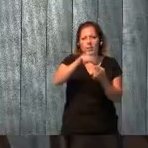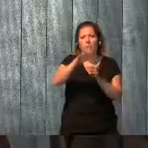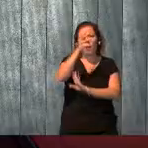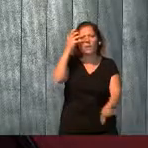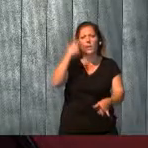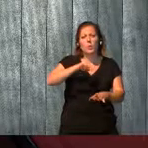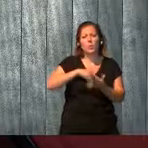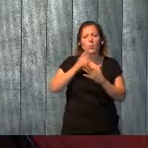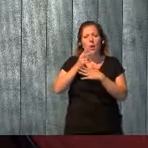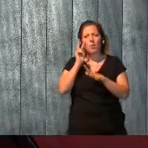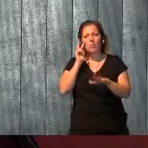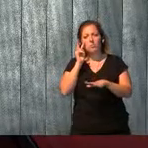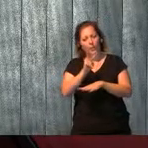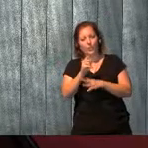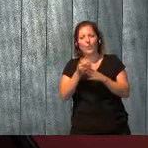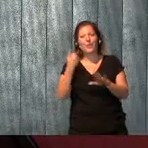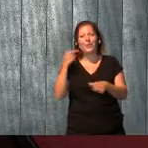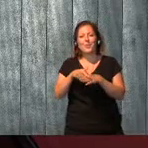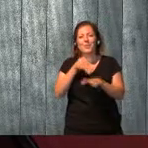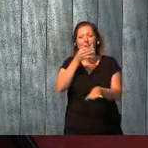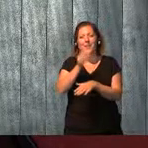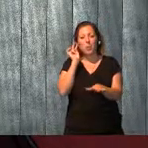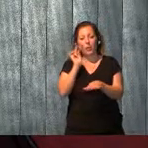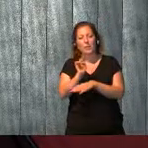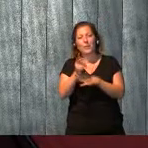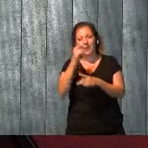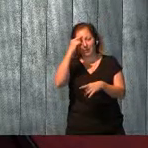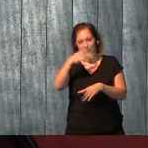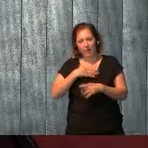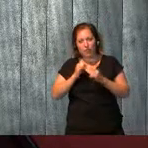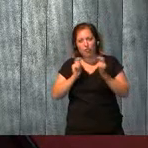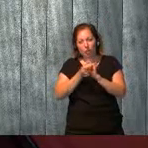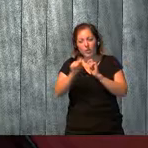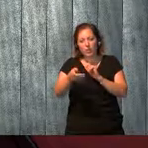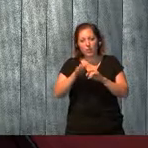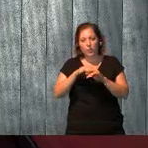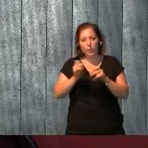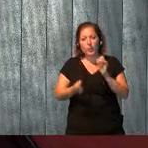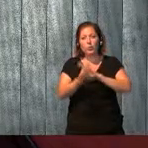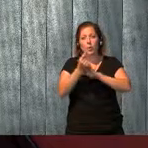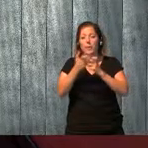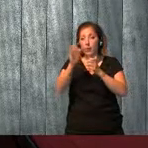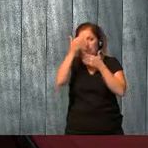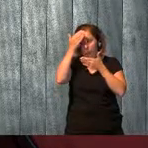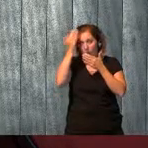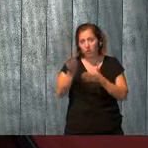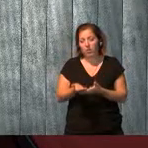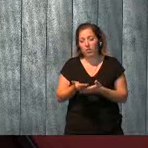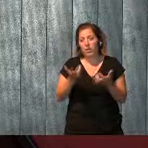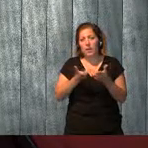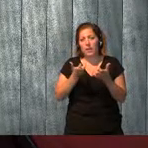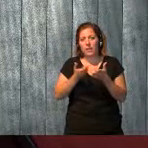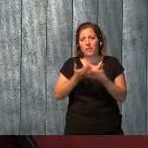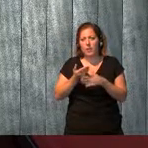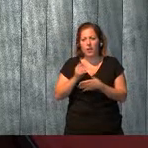notre regard sur l'Afrique. Justement, est-ce qu'on ne va pas être surpris dans quelques années en allant dans vos villes? Je pense au Maroc qui construit à